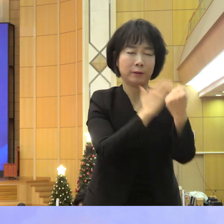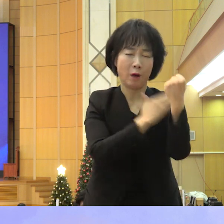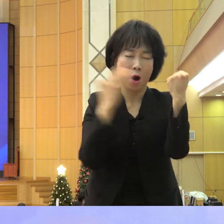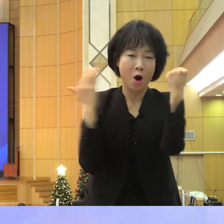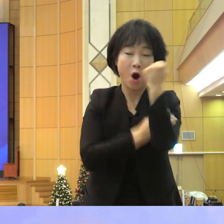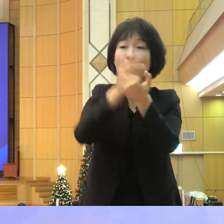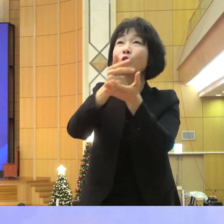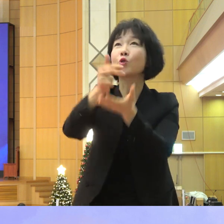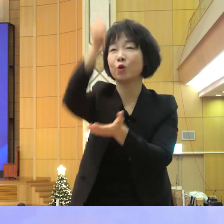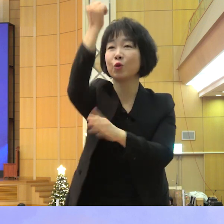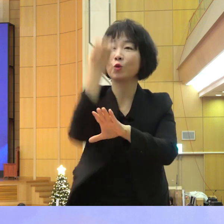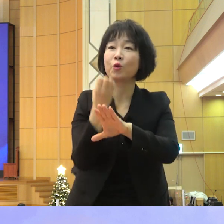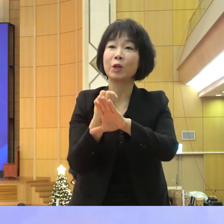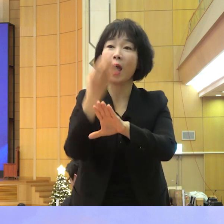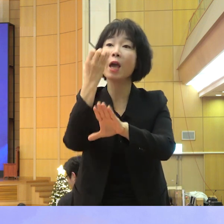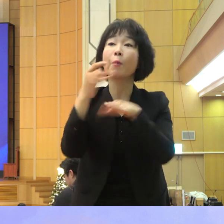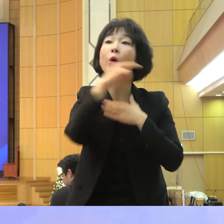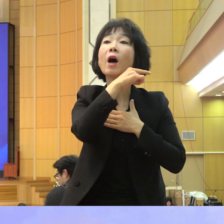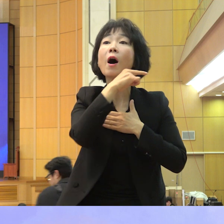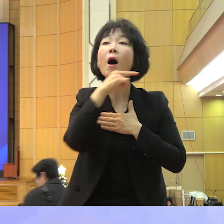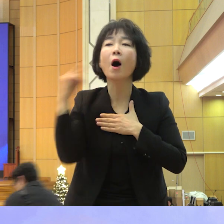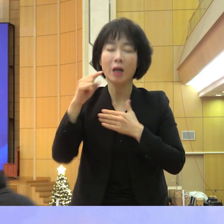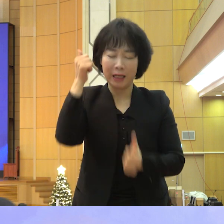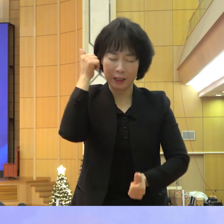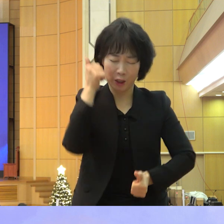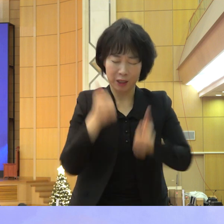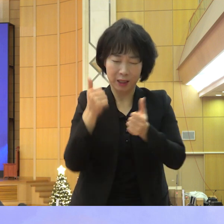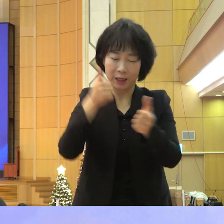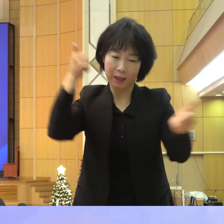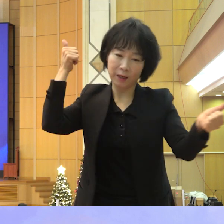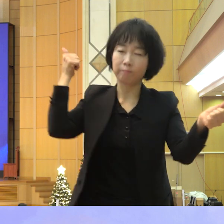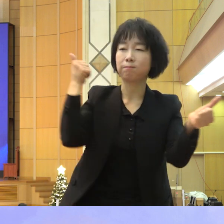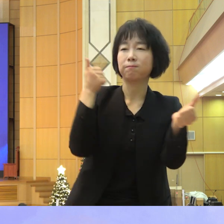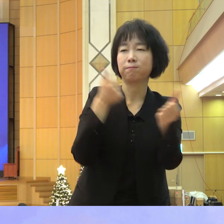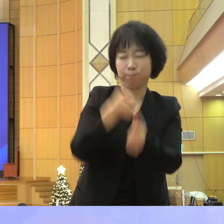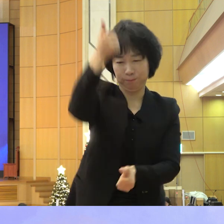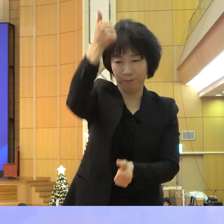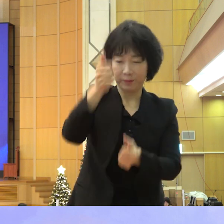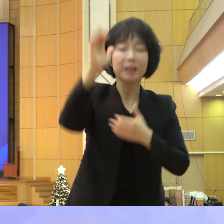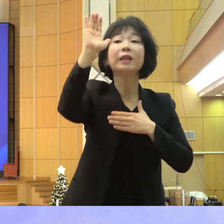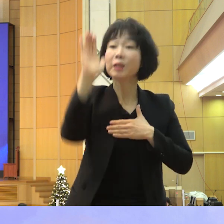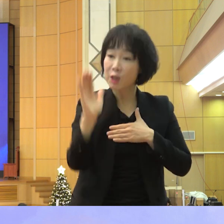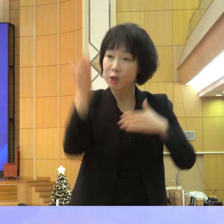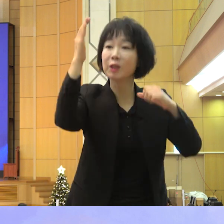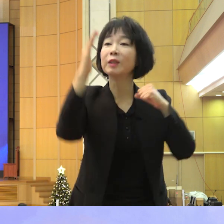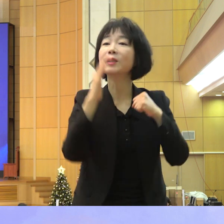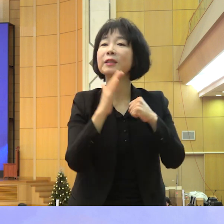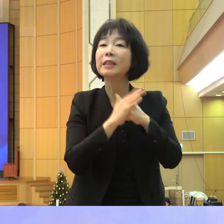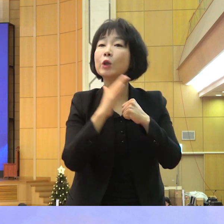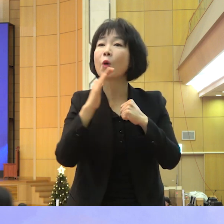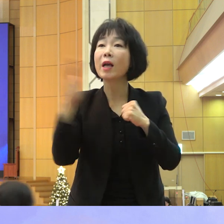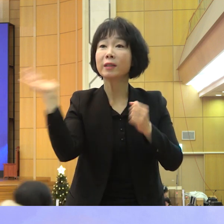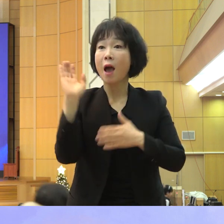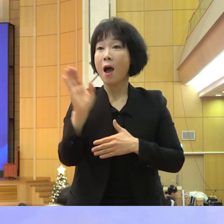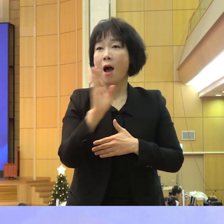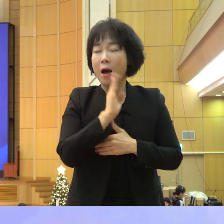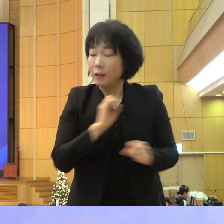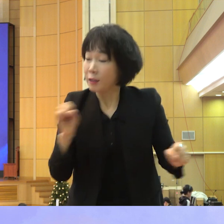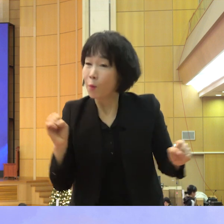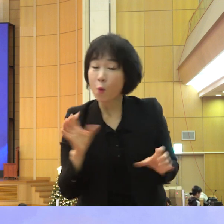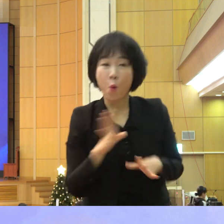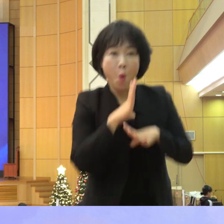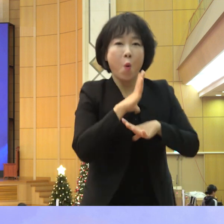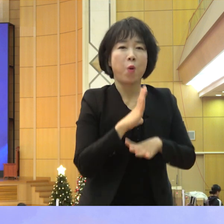보혈의 능력, 주의 보혈 시험을 이기는 승리